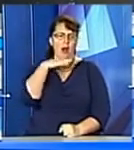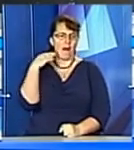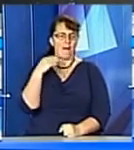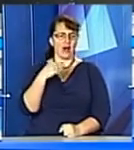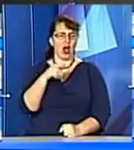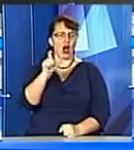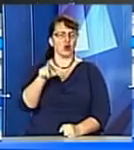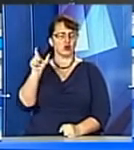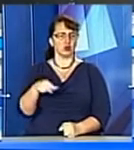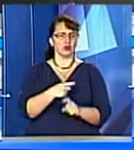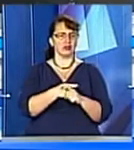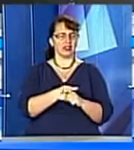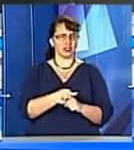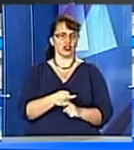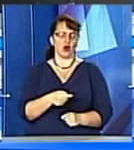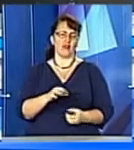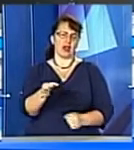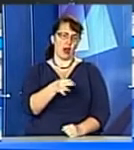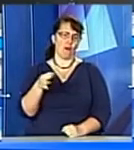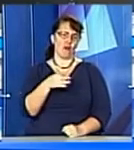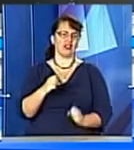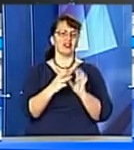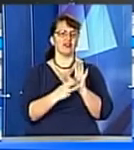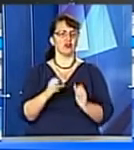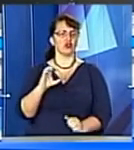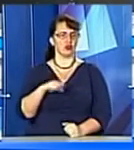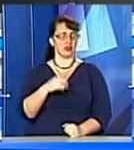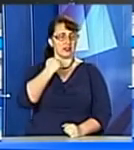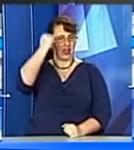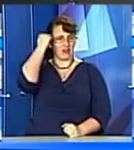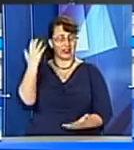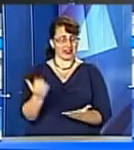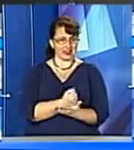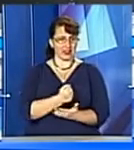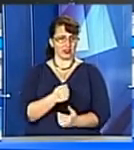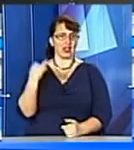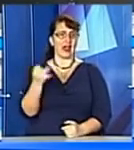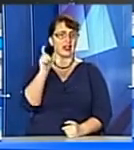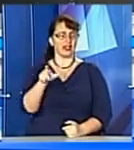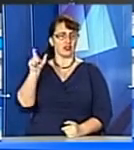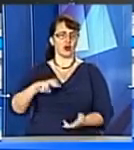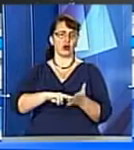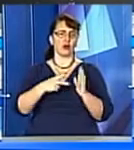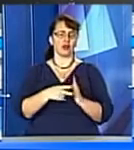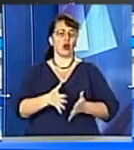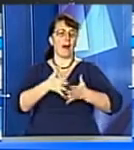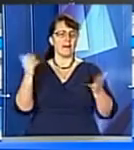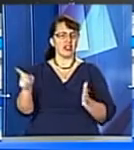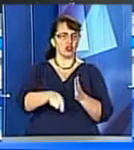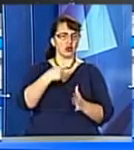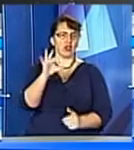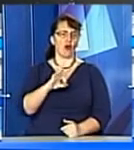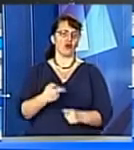частково збережені монети 18 століття. Завдяки знахідці історики планують дізнатися більше про церкву, адже точної